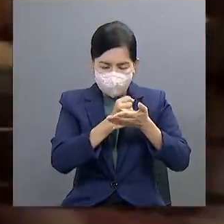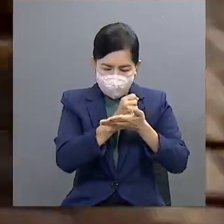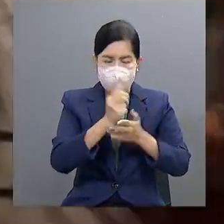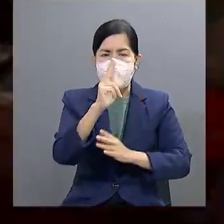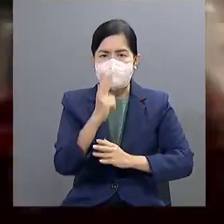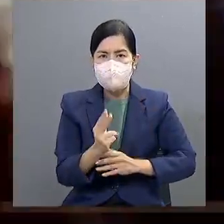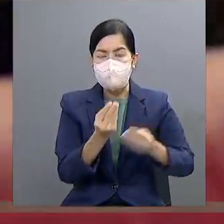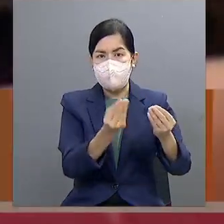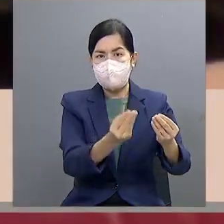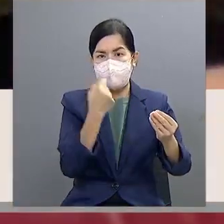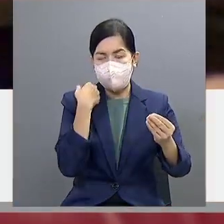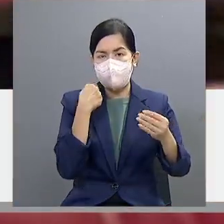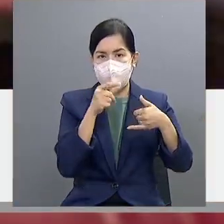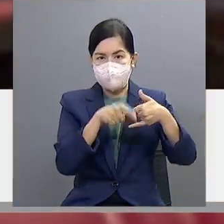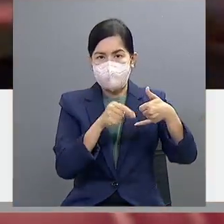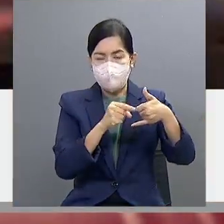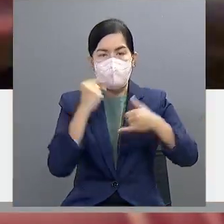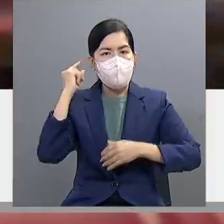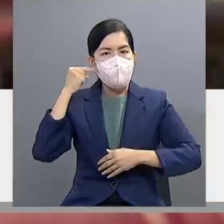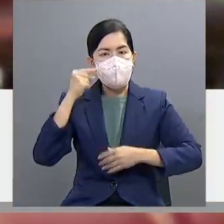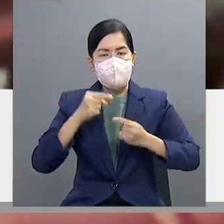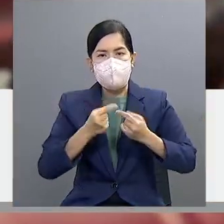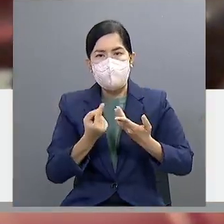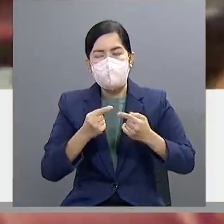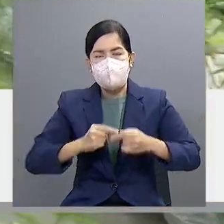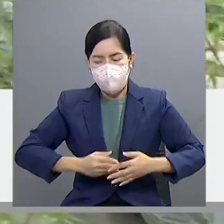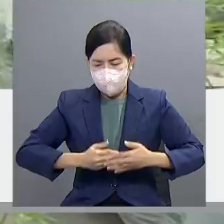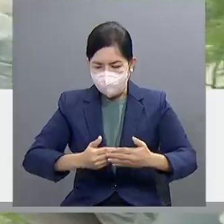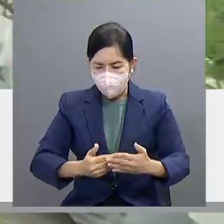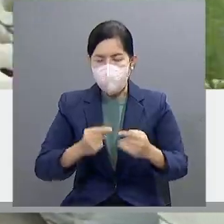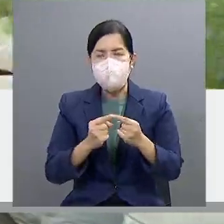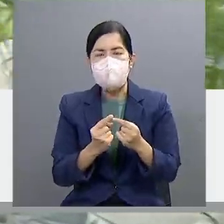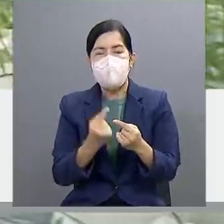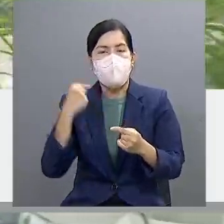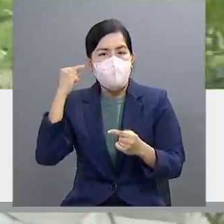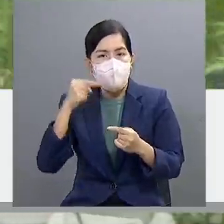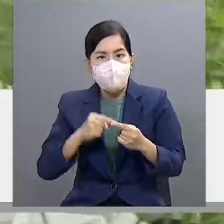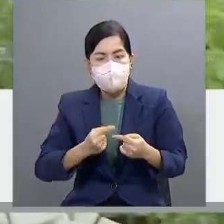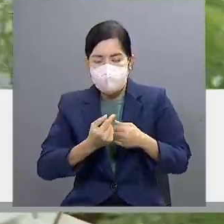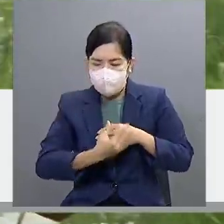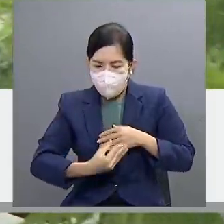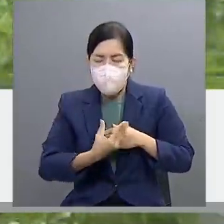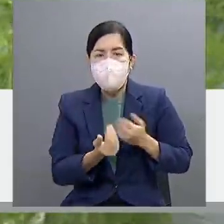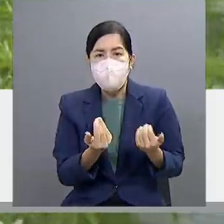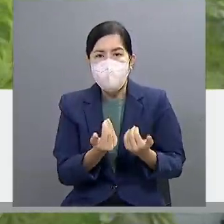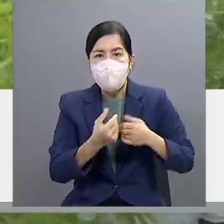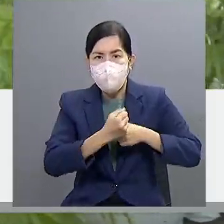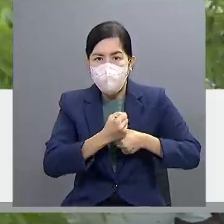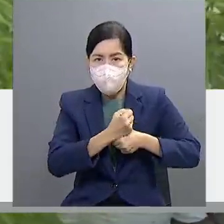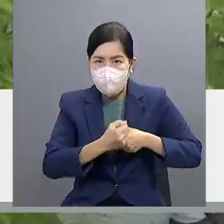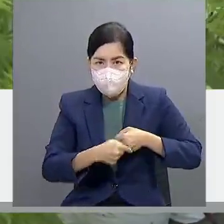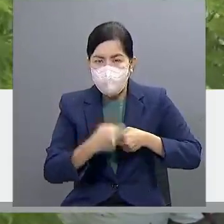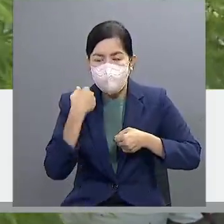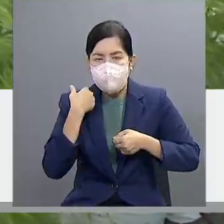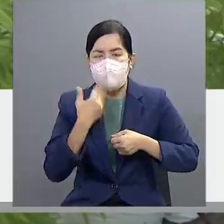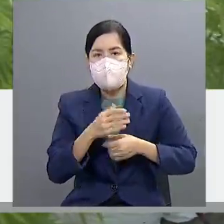หญิงให้นมบุตรแต่ยังคงมีความเสี่ยงที่จะเข้าถึงได้โดยไม่ได้ตั้งใจนอกจากจะเสนอให้ตีกรอบการใช้ท